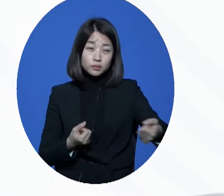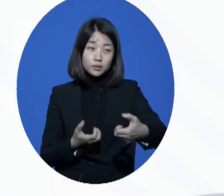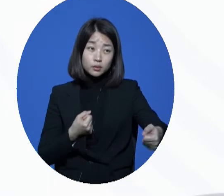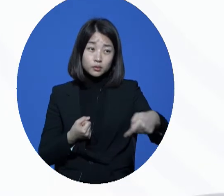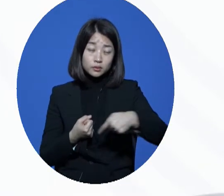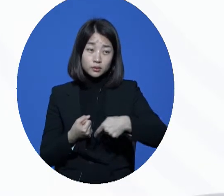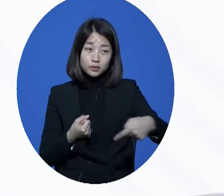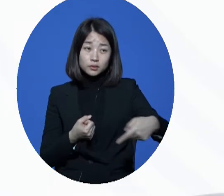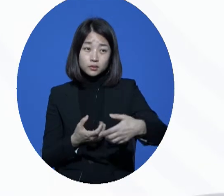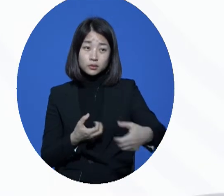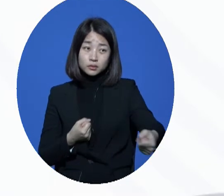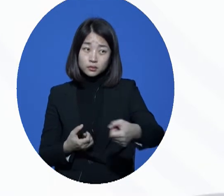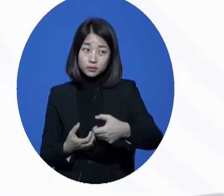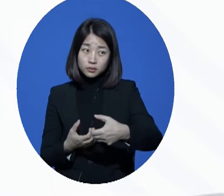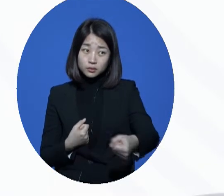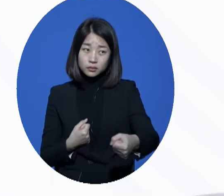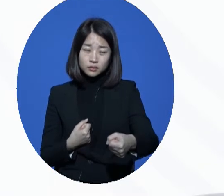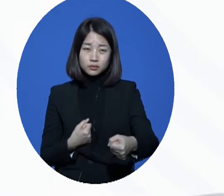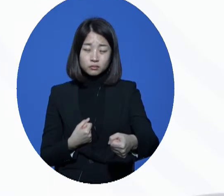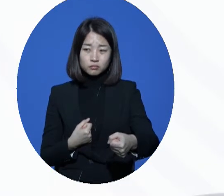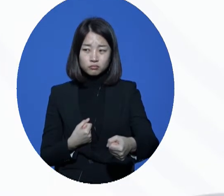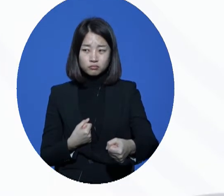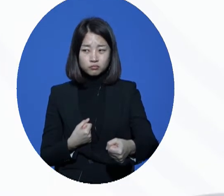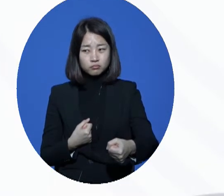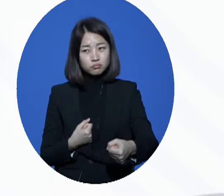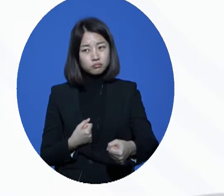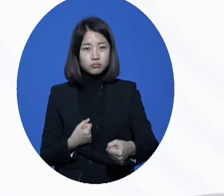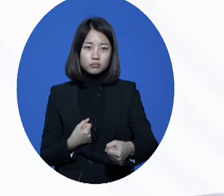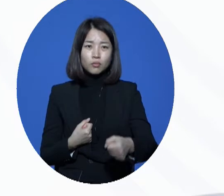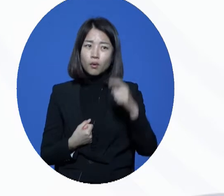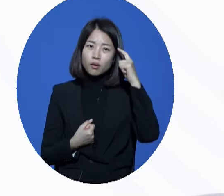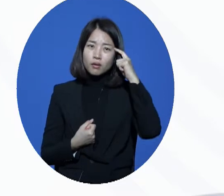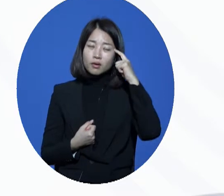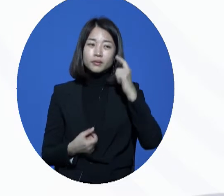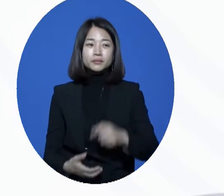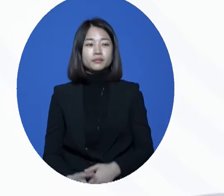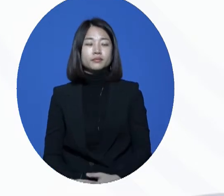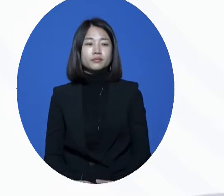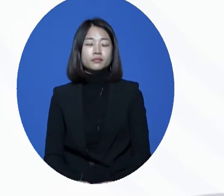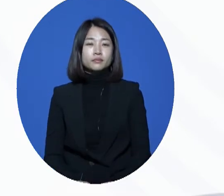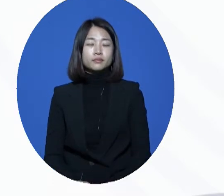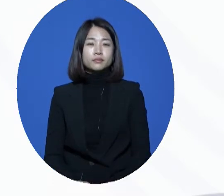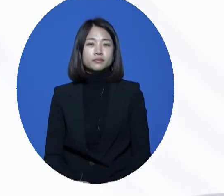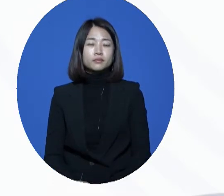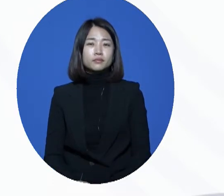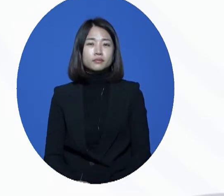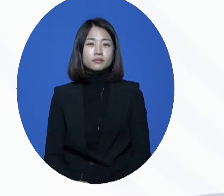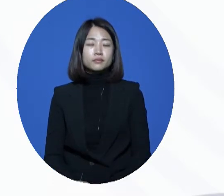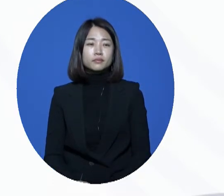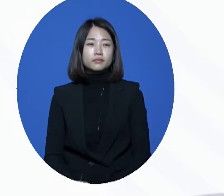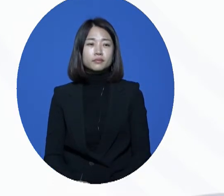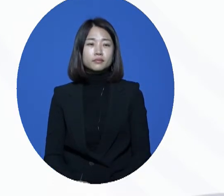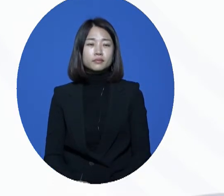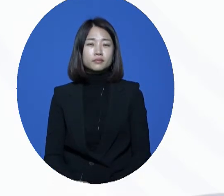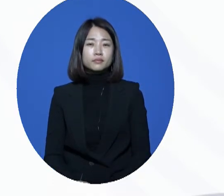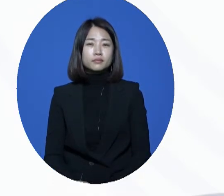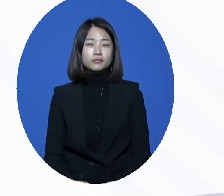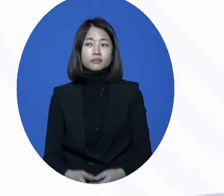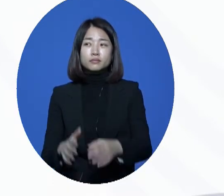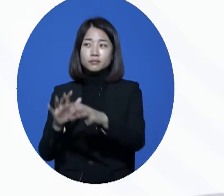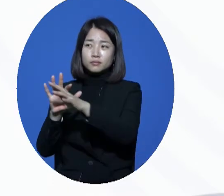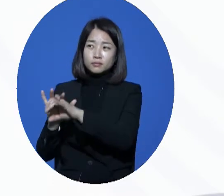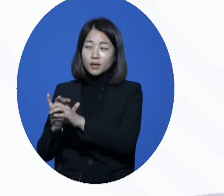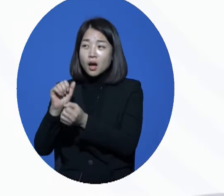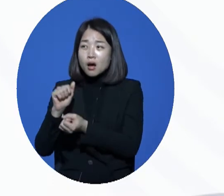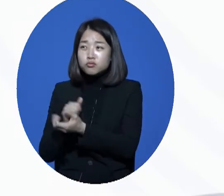별도의 문화가 자연스럽게 또 인정되는 문화를 또 만들었습니다. 대표적인 것이 팬데믹이